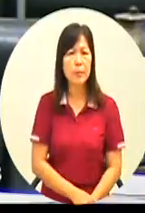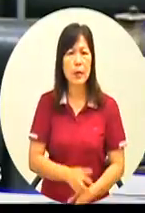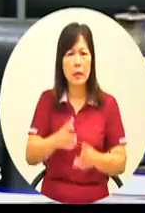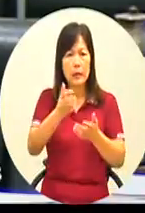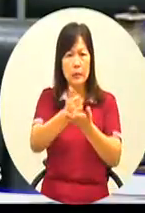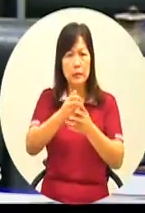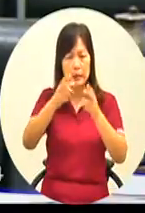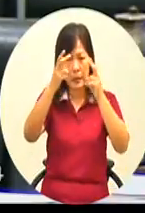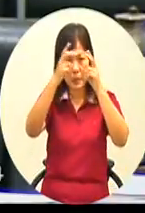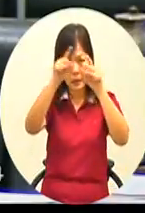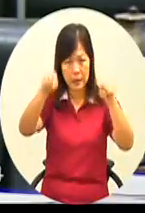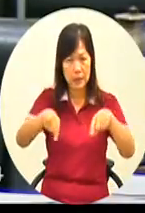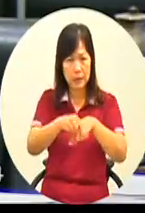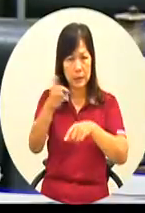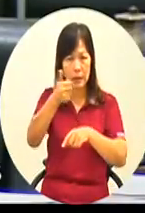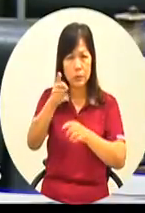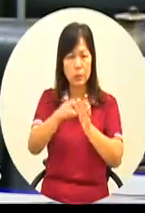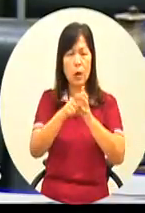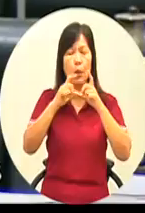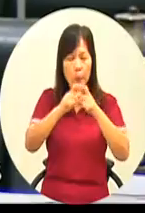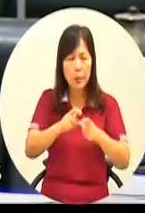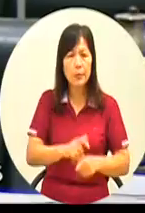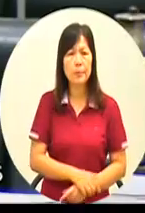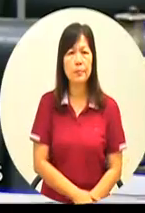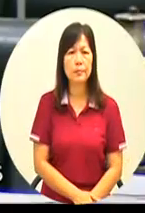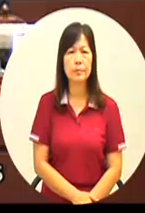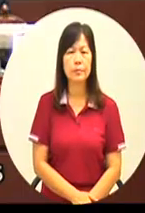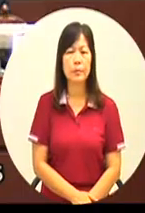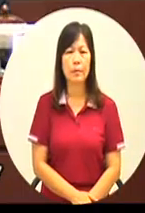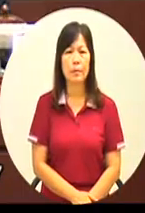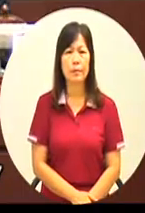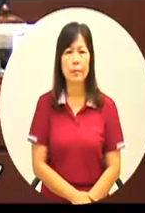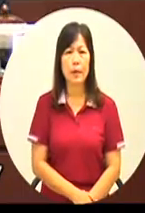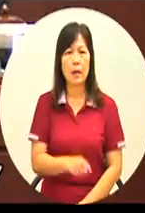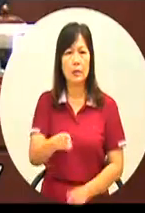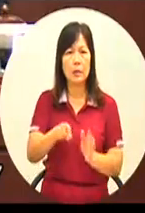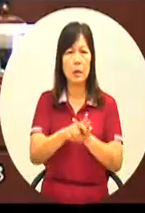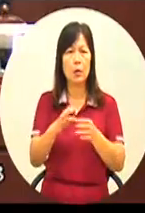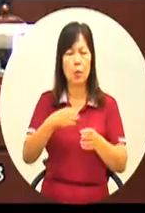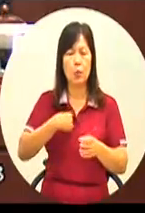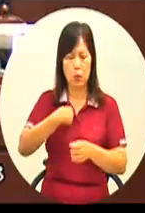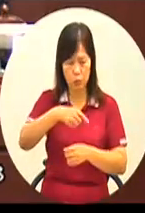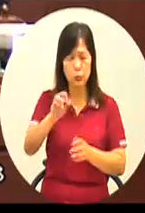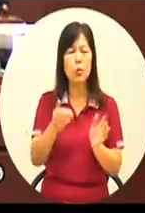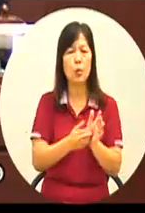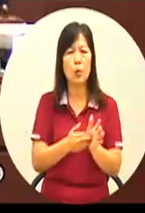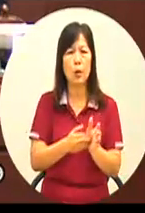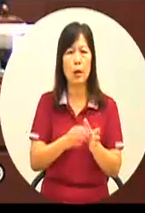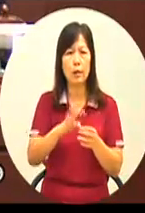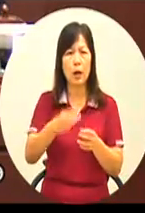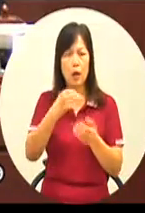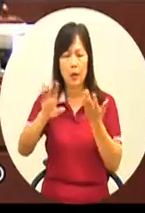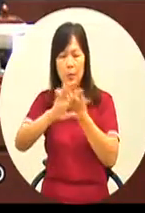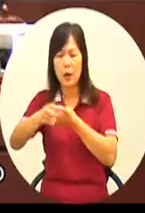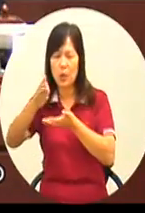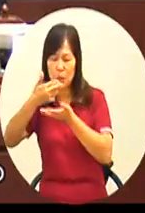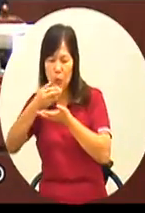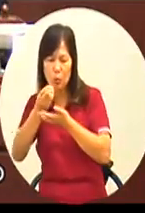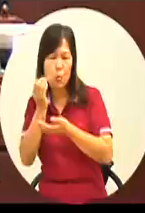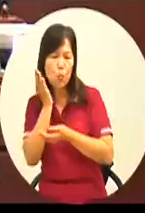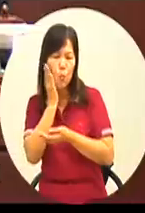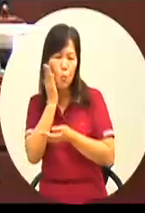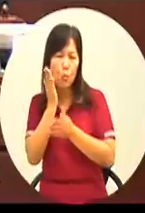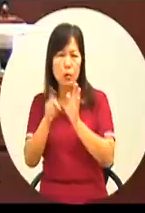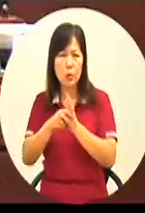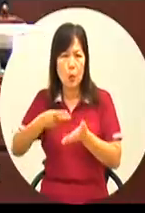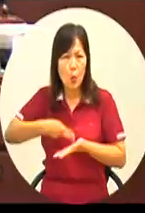下。 好，谢谢主席，谢谢刘议员。我想好，这间庙我都去过，那旁边还有很好吃的龟啊， 对啊， 所以这个我都